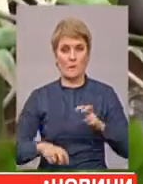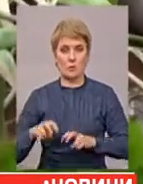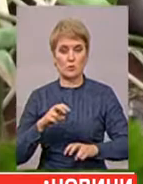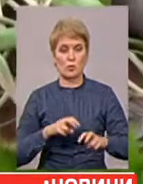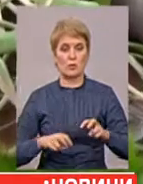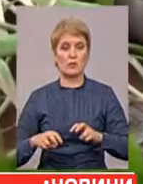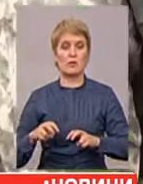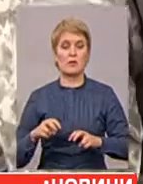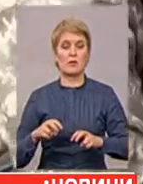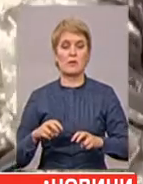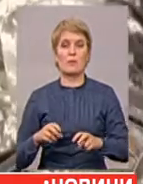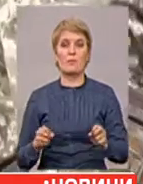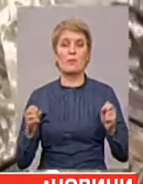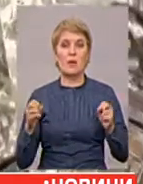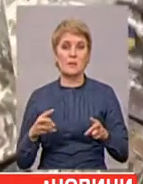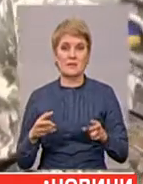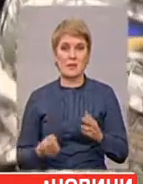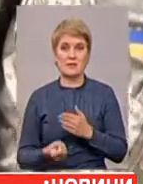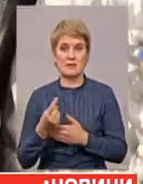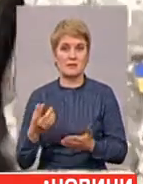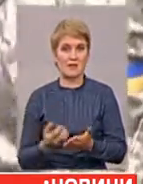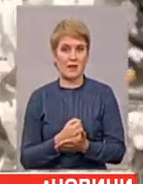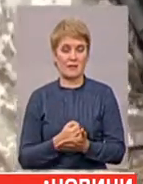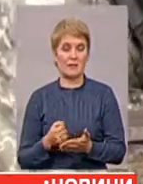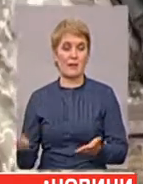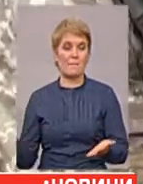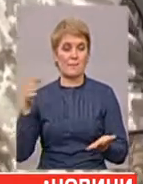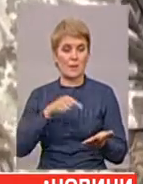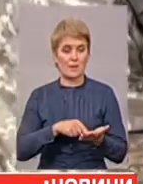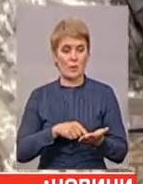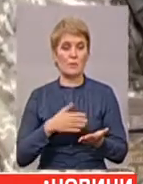Такі от небезпечні знахідки прилітають нашим захисникам.